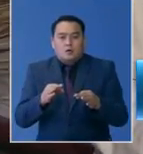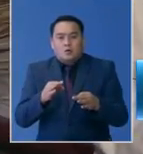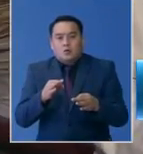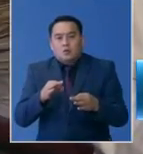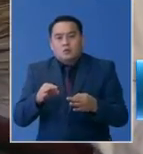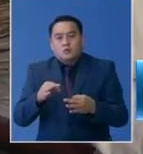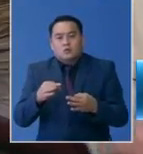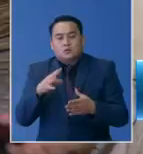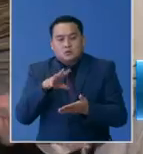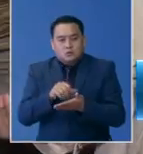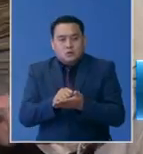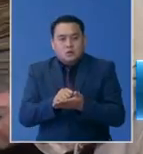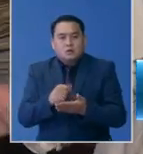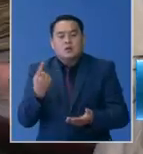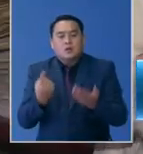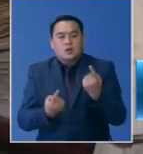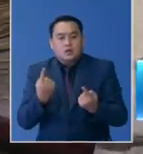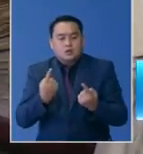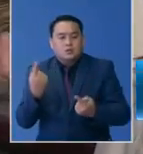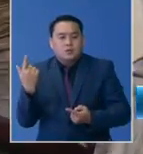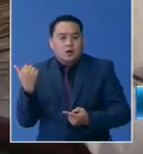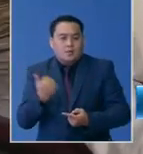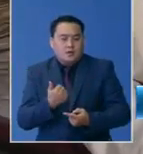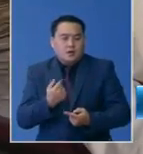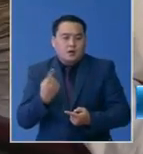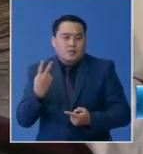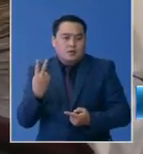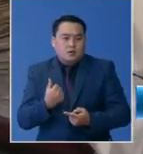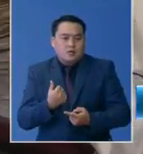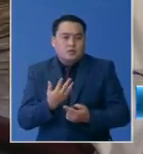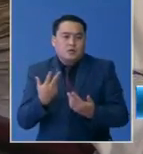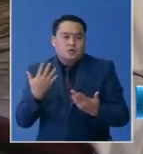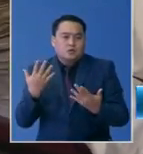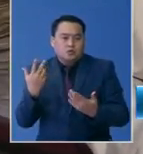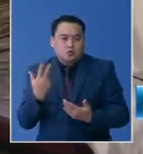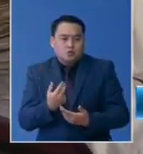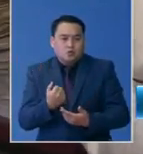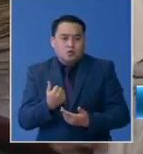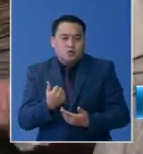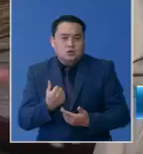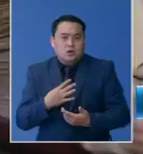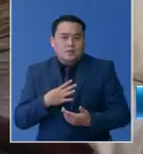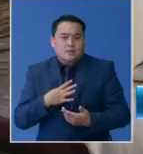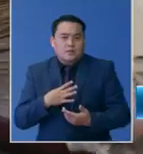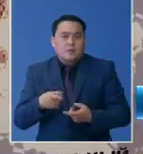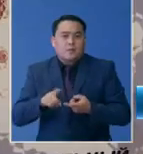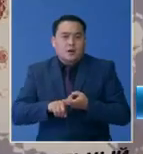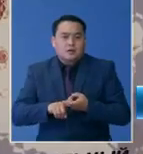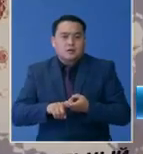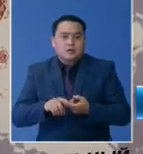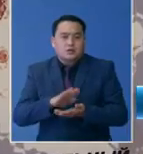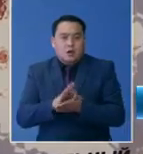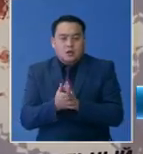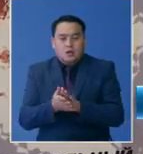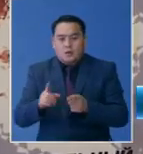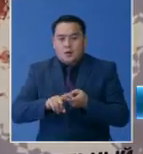шығам. Кейде бір-екі күн қатарынан шығып қалатын уақытым болып қалады. Бәріне байланысты, жағдайға